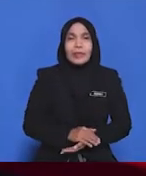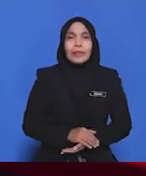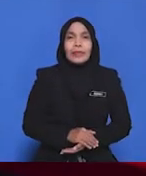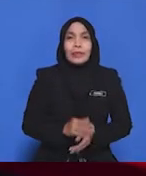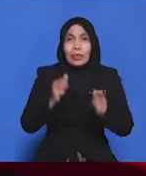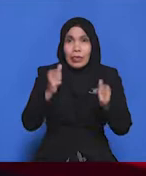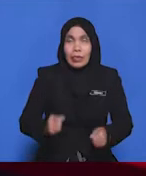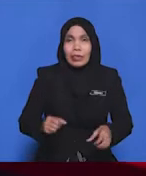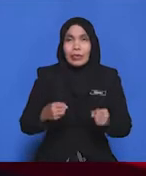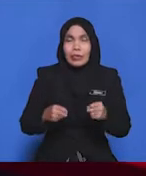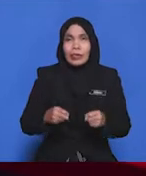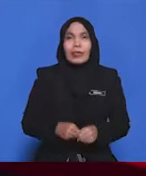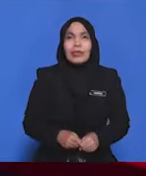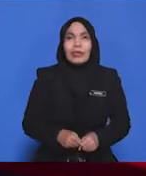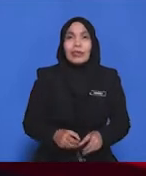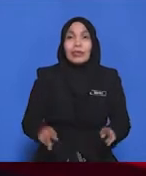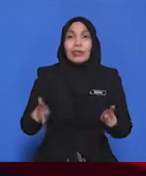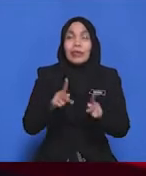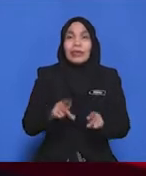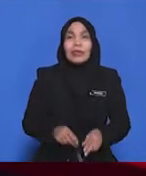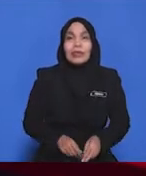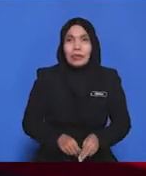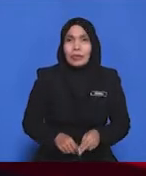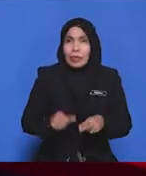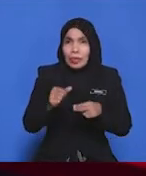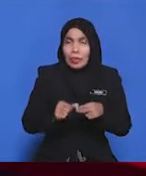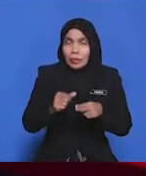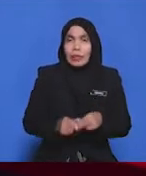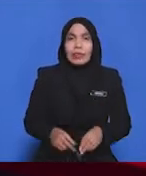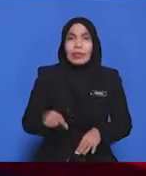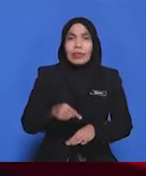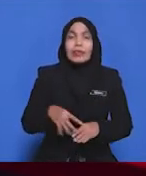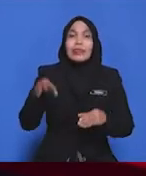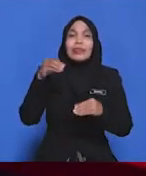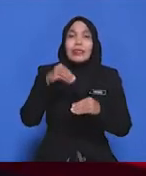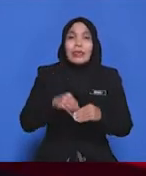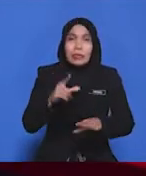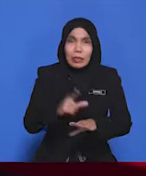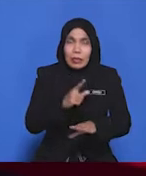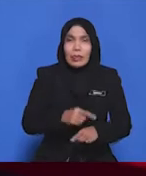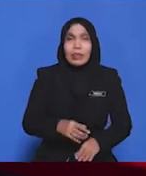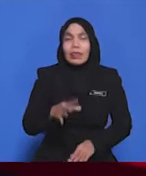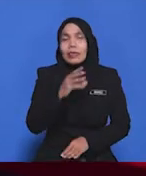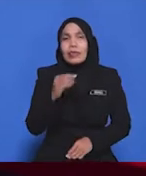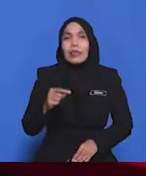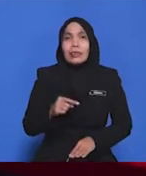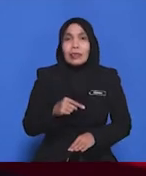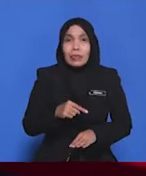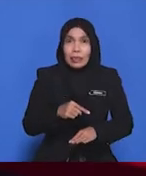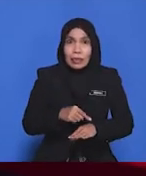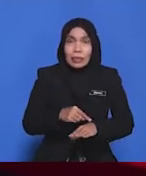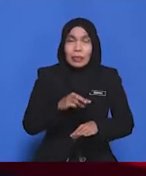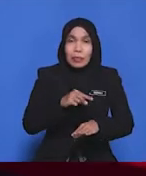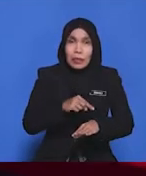hebat, pasti disiplin di dalam latihan dan semasa pertandingan serta